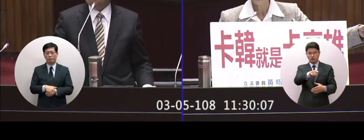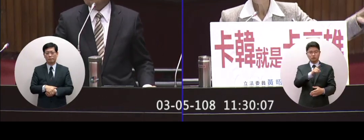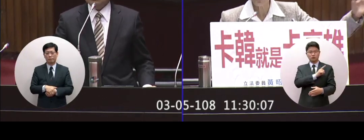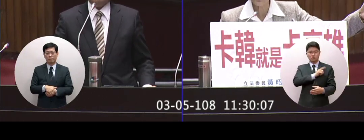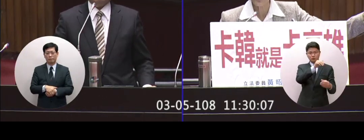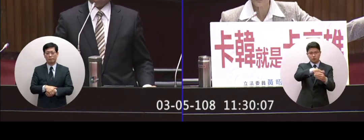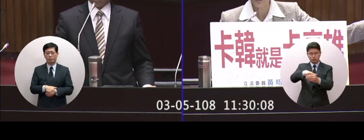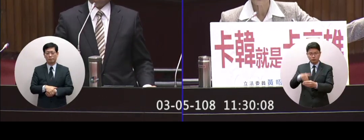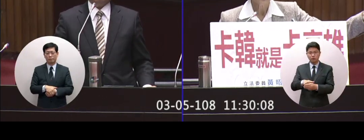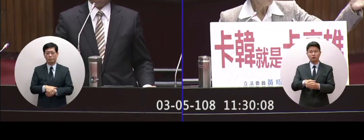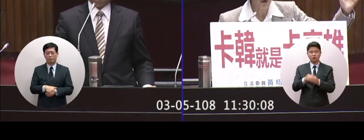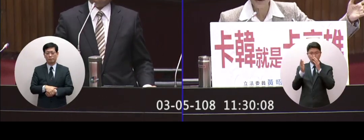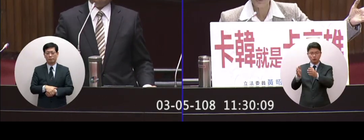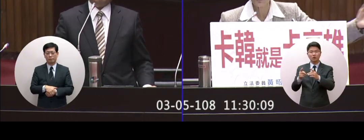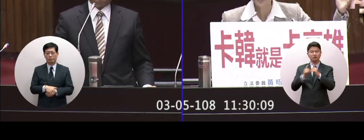决，